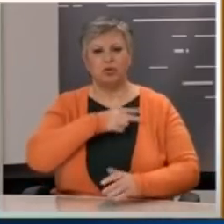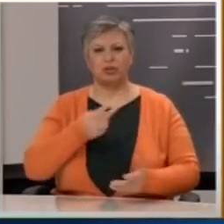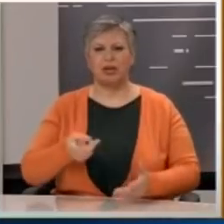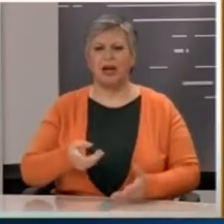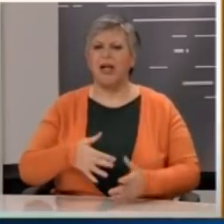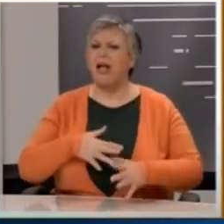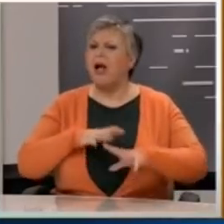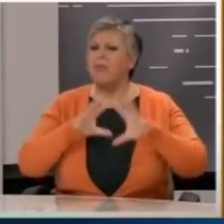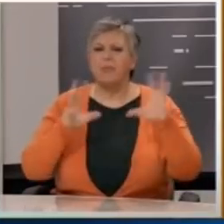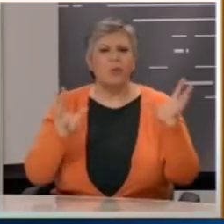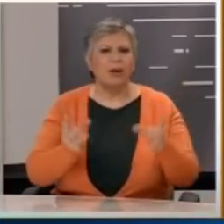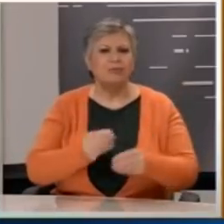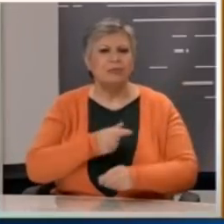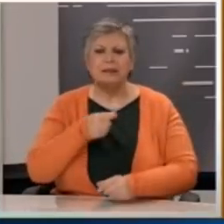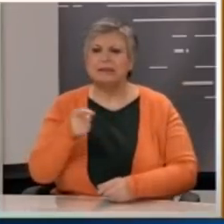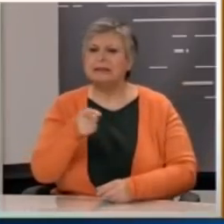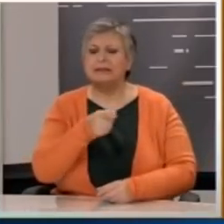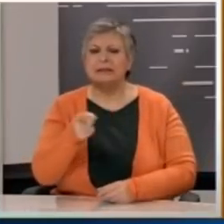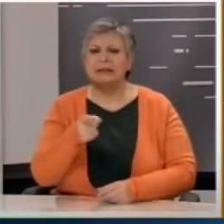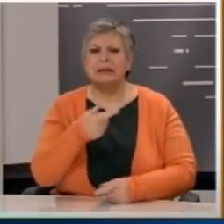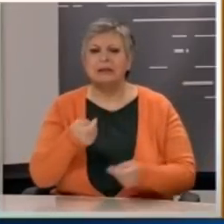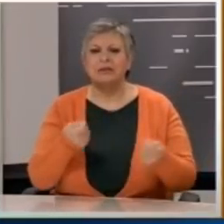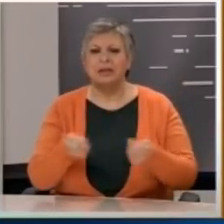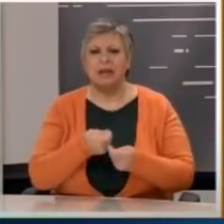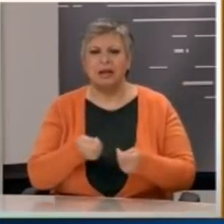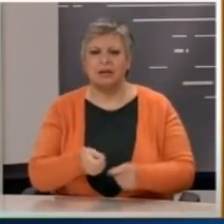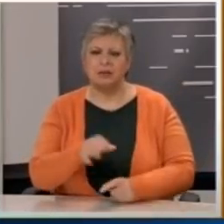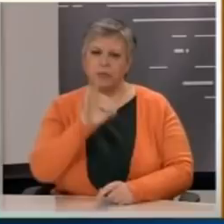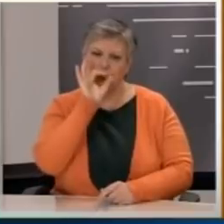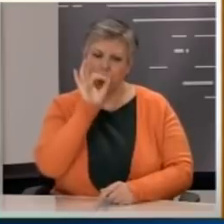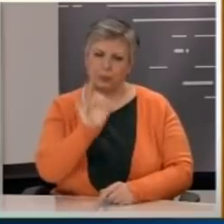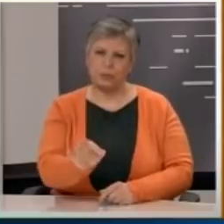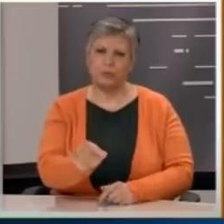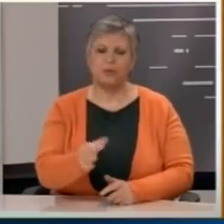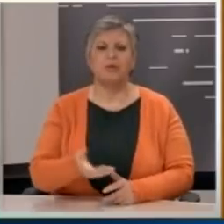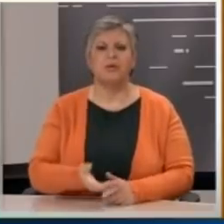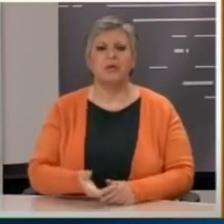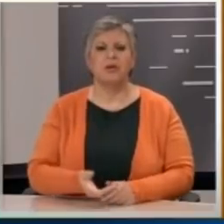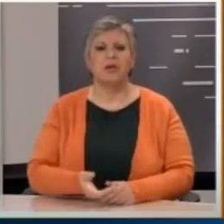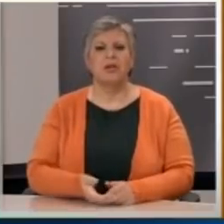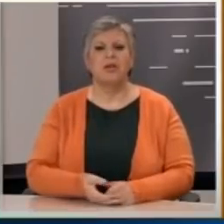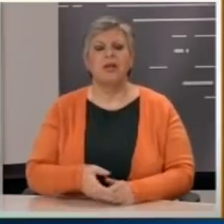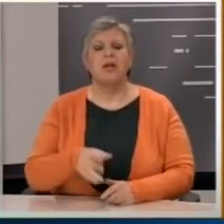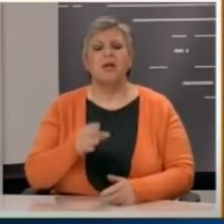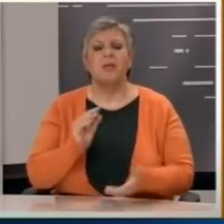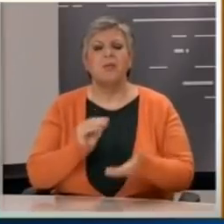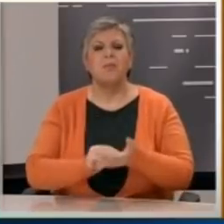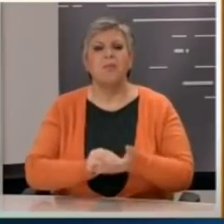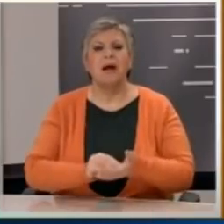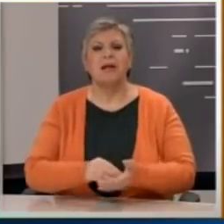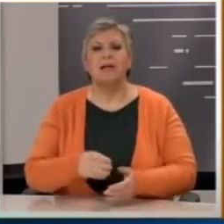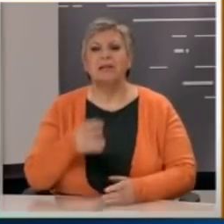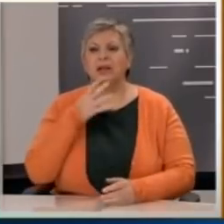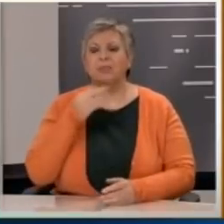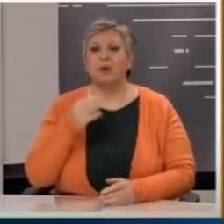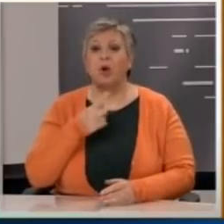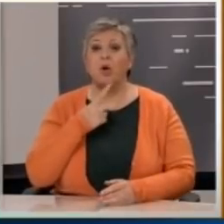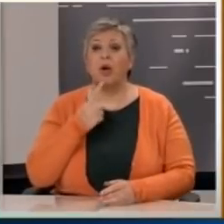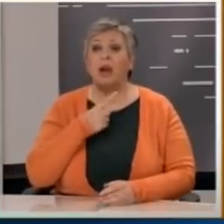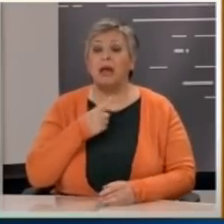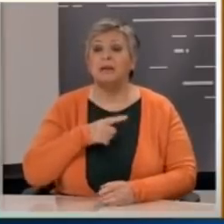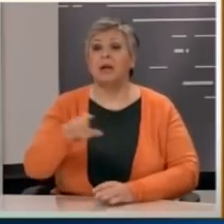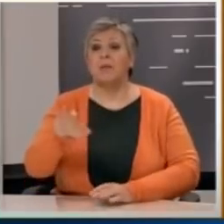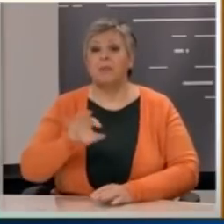Τι εξ όλων κάνατε? Τίποτε απολύτως. Γιατί πάλι μόνο η ανάγκη προσλήψεων